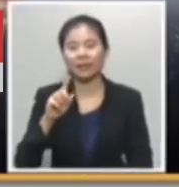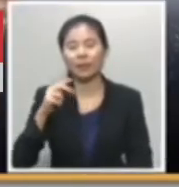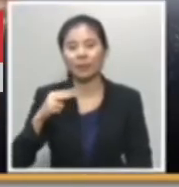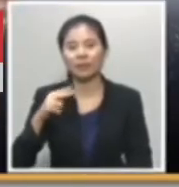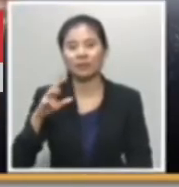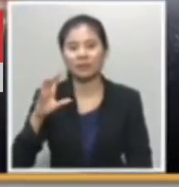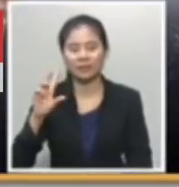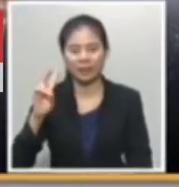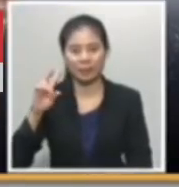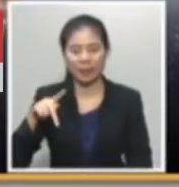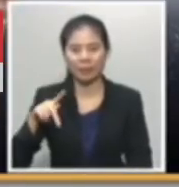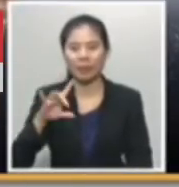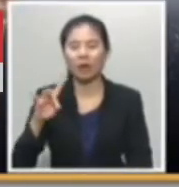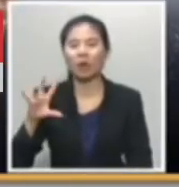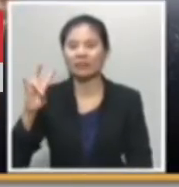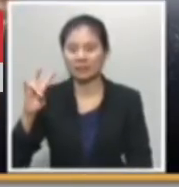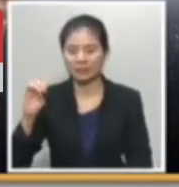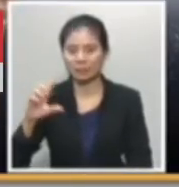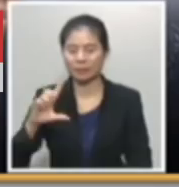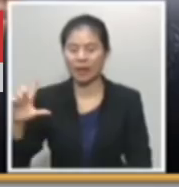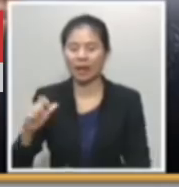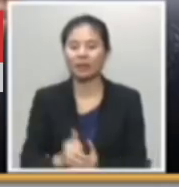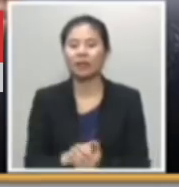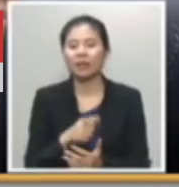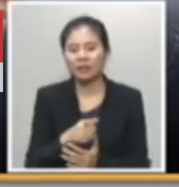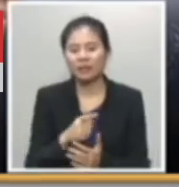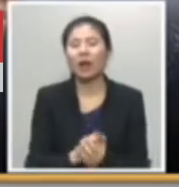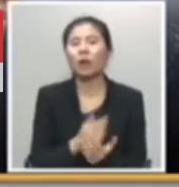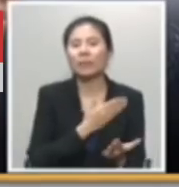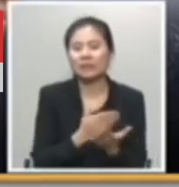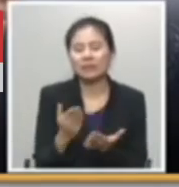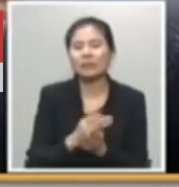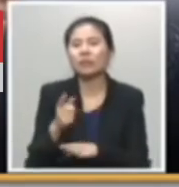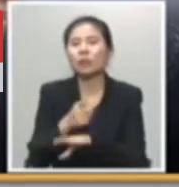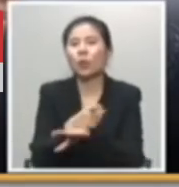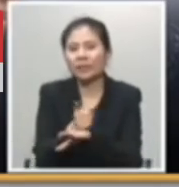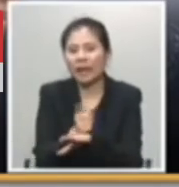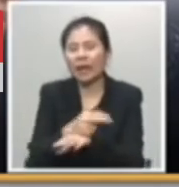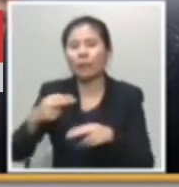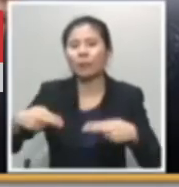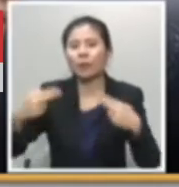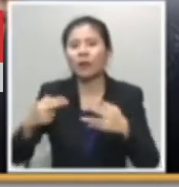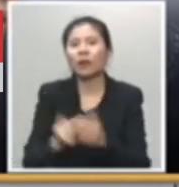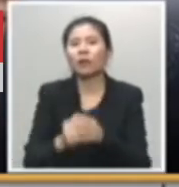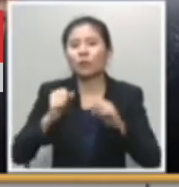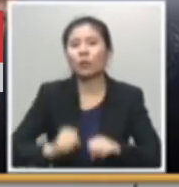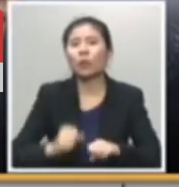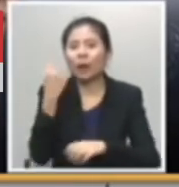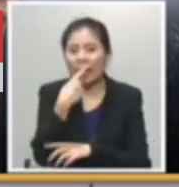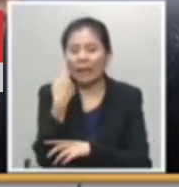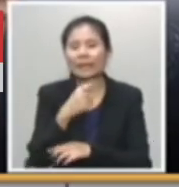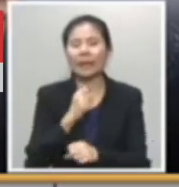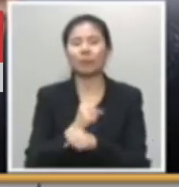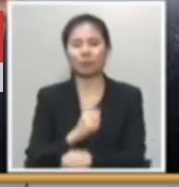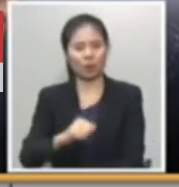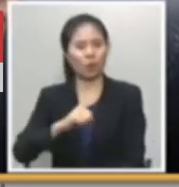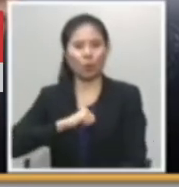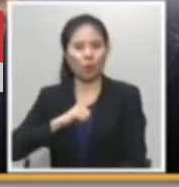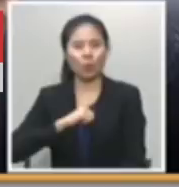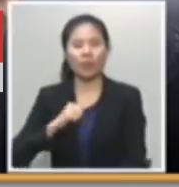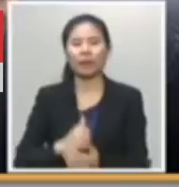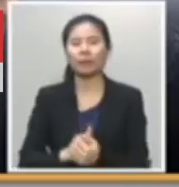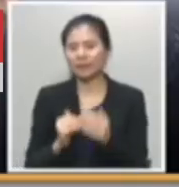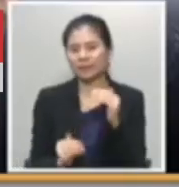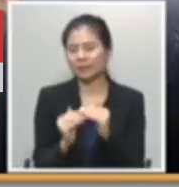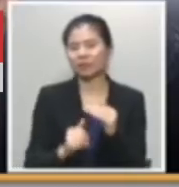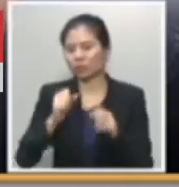518,770 ล้านท่านตีเช็คเปล่าเลยอนุมัติโดยกูคนเดียวกูนี่แหละครับคือคนที่มีสิทธิ์อนุมัติ